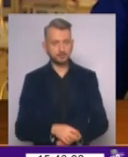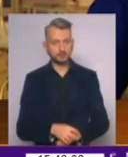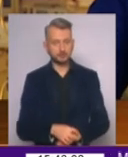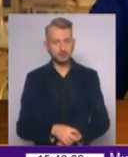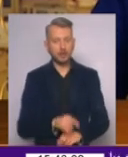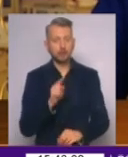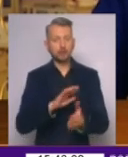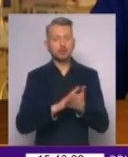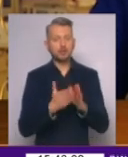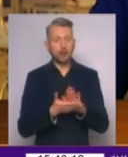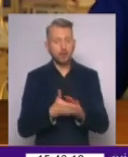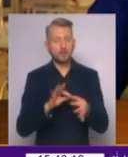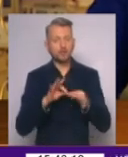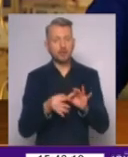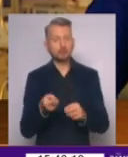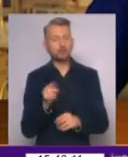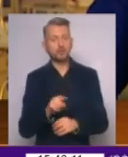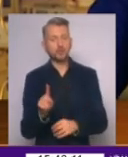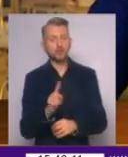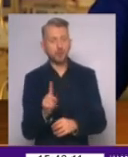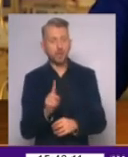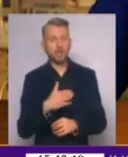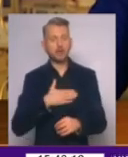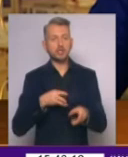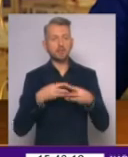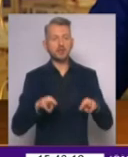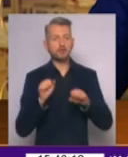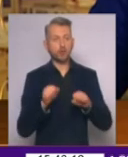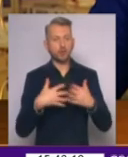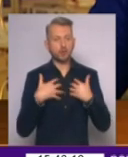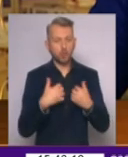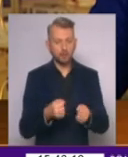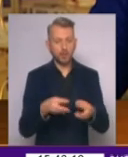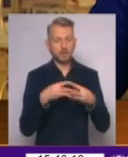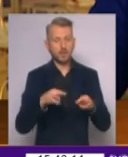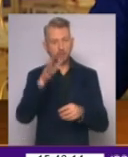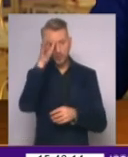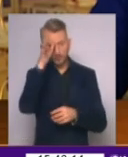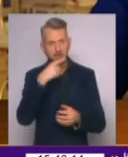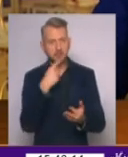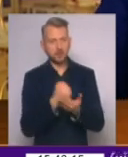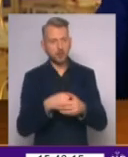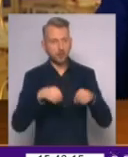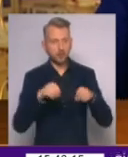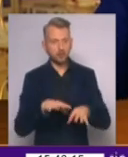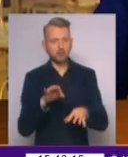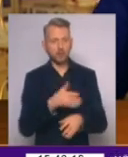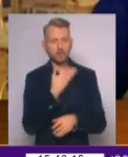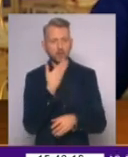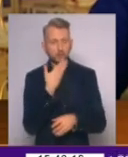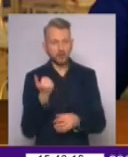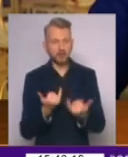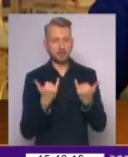Цю ситуацію ускладнює ще й то, що наше Міністерство охорони здоров'я, Міністерство освіти прийняло рішення про відсутність